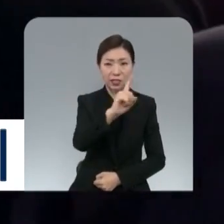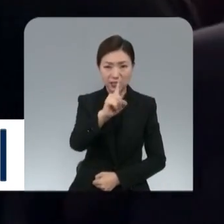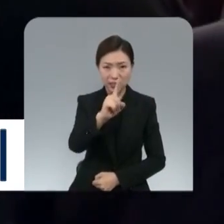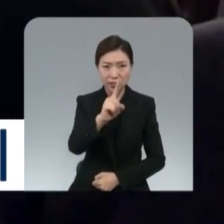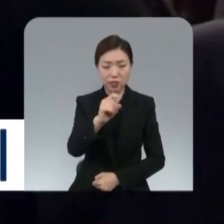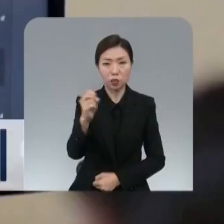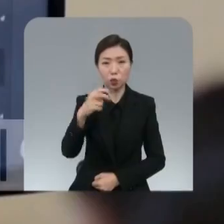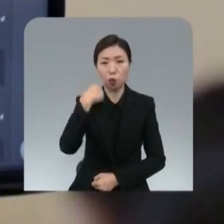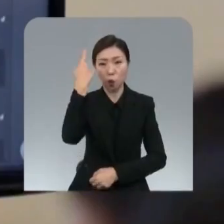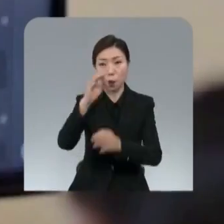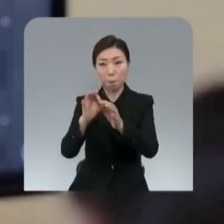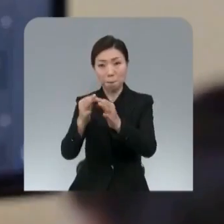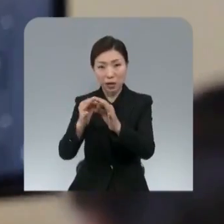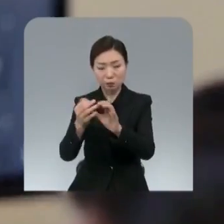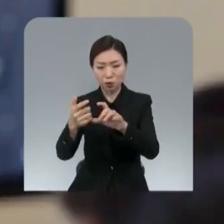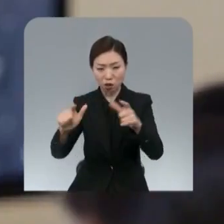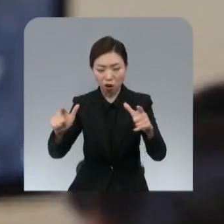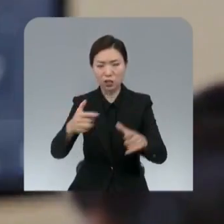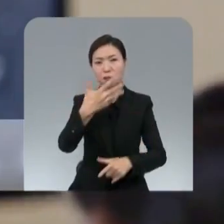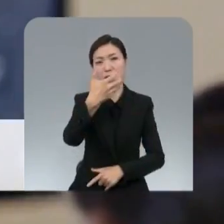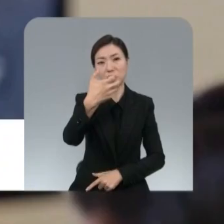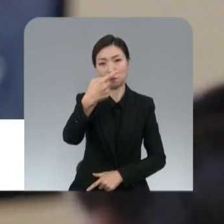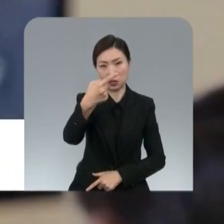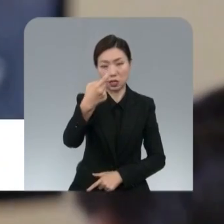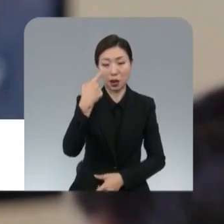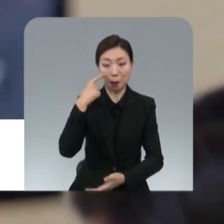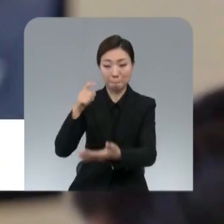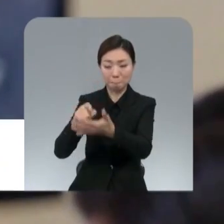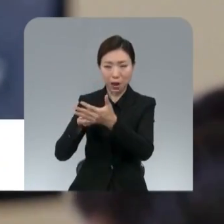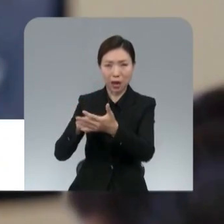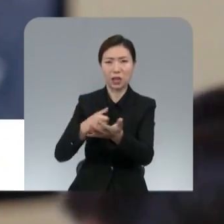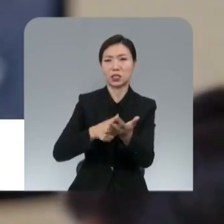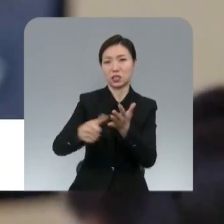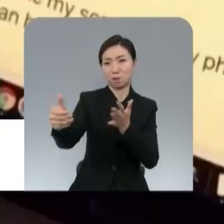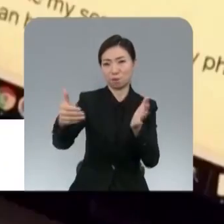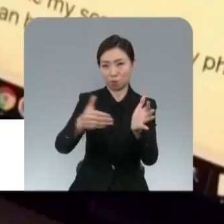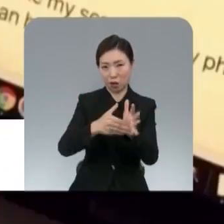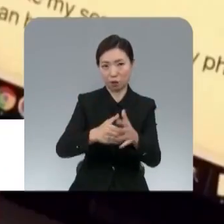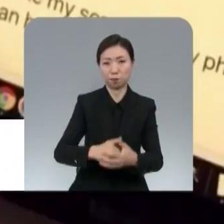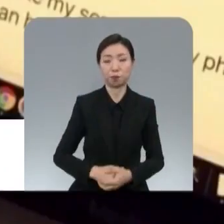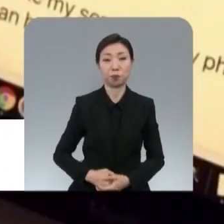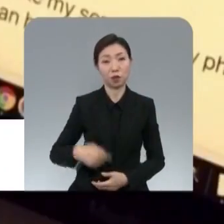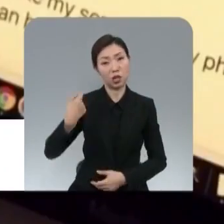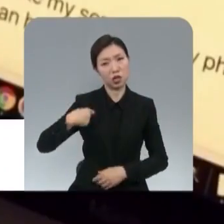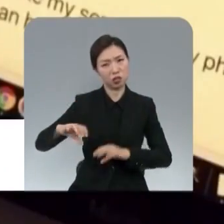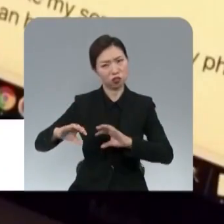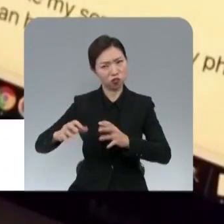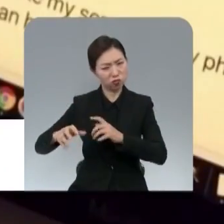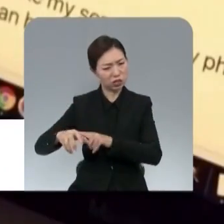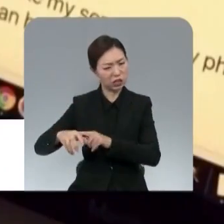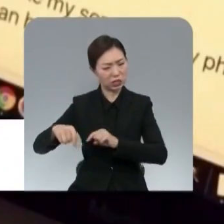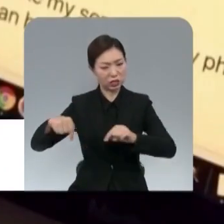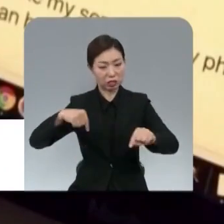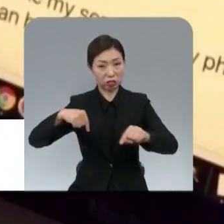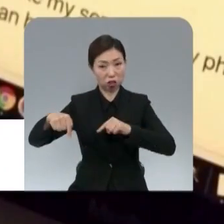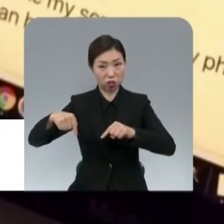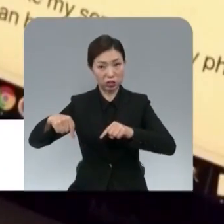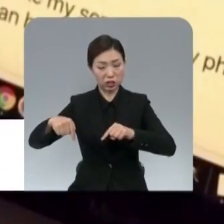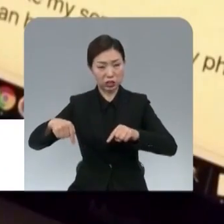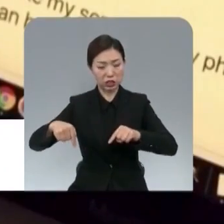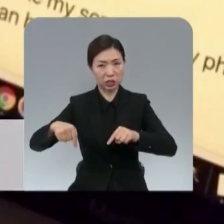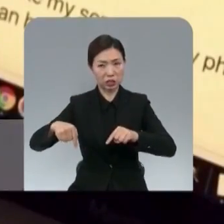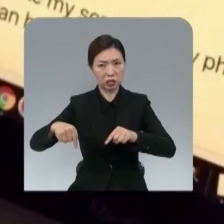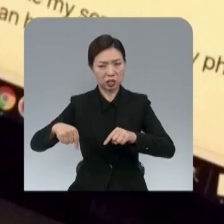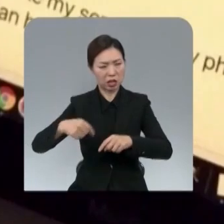삭제했다고 밝혔습니다. 페이스북에서 미국인으로 가장한 중국 계정이 정치적 게시물로 여론전을 시도한 것은